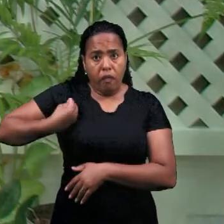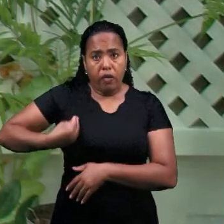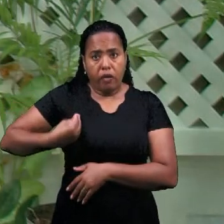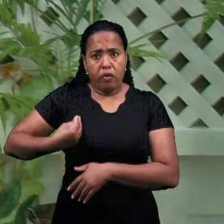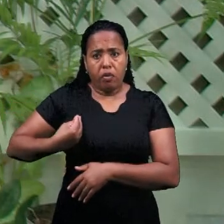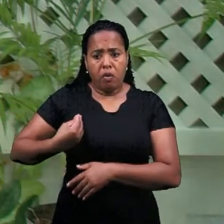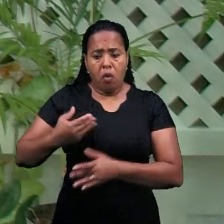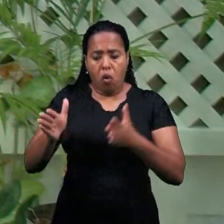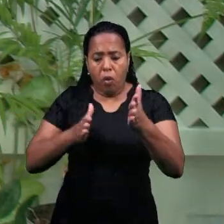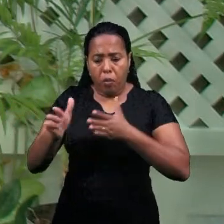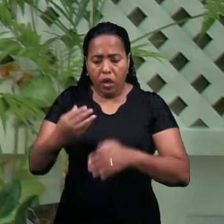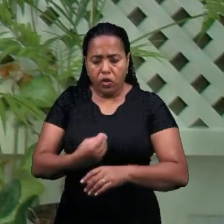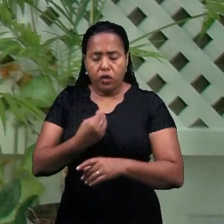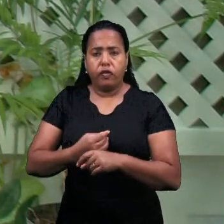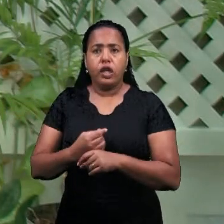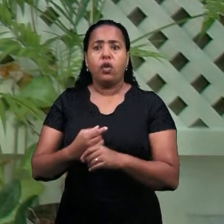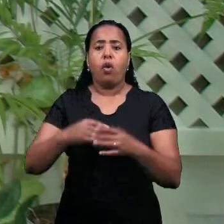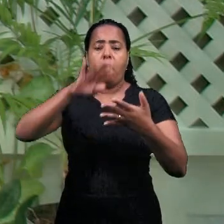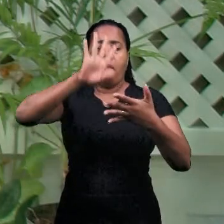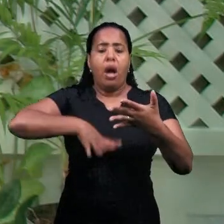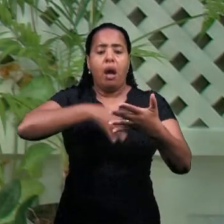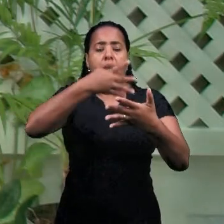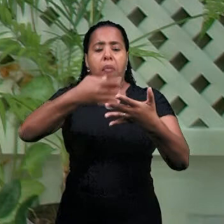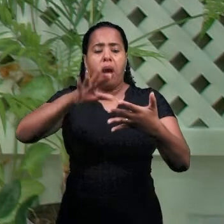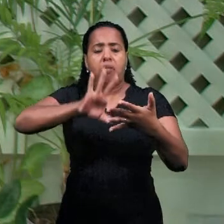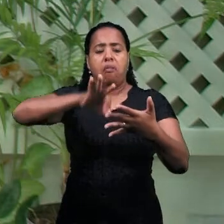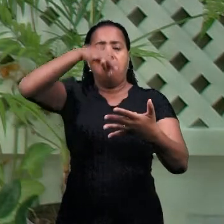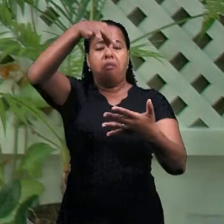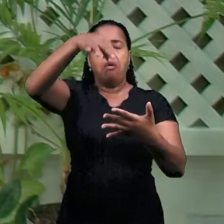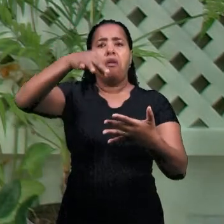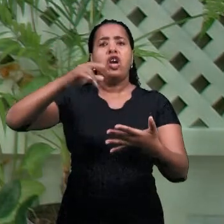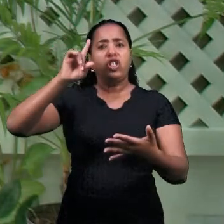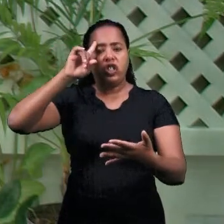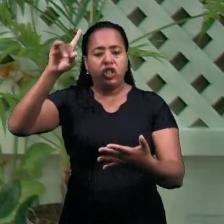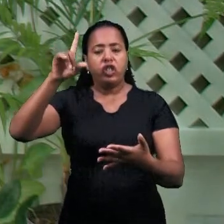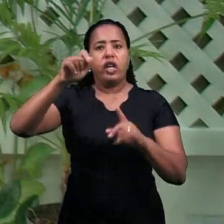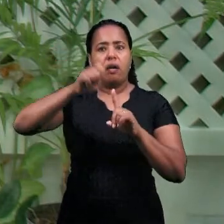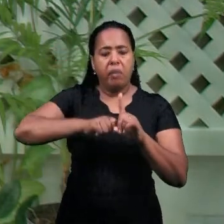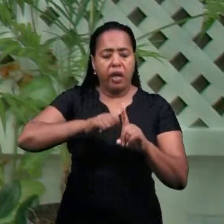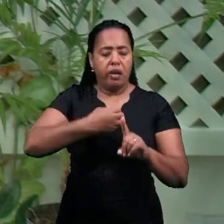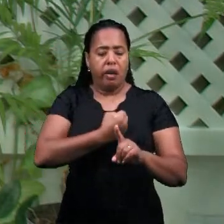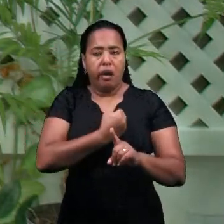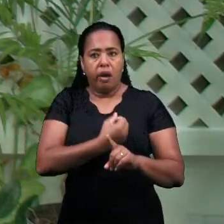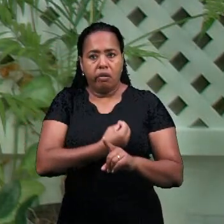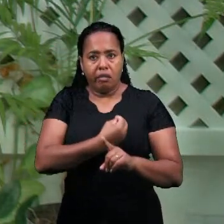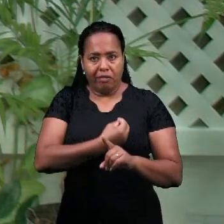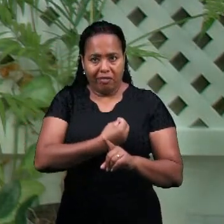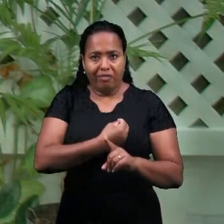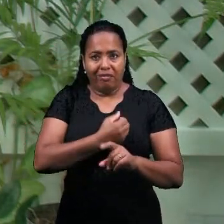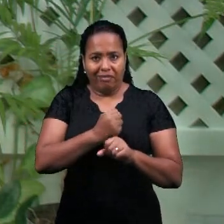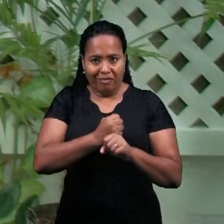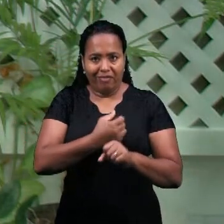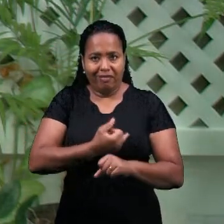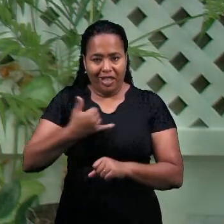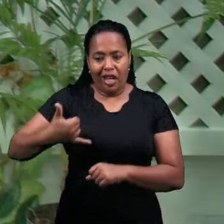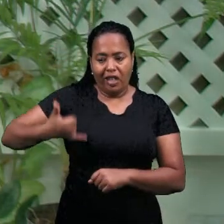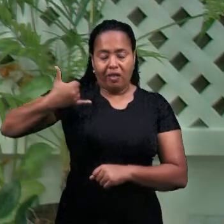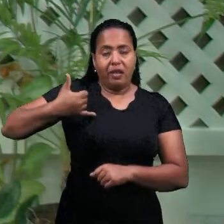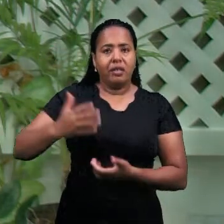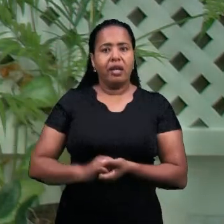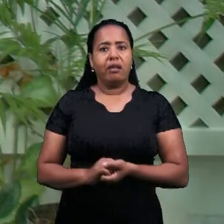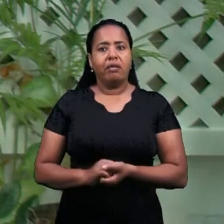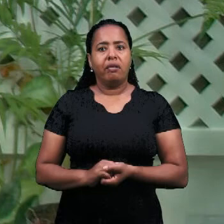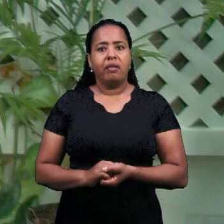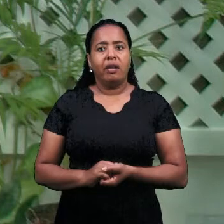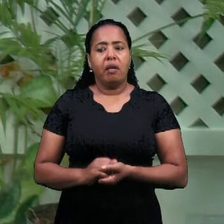temps de vie et mon temps d'existence comme serviteur de Dieu est déjà